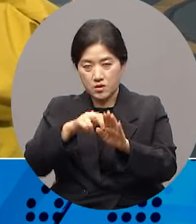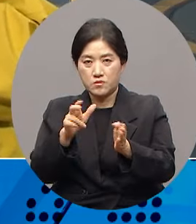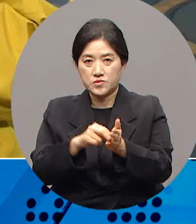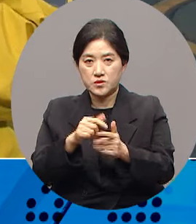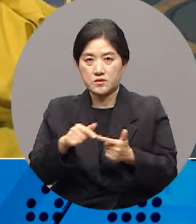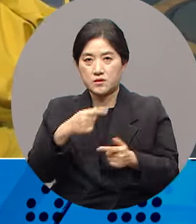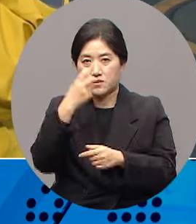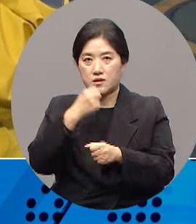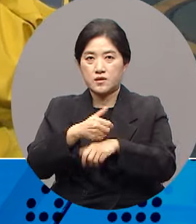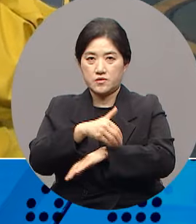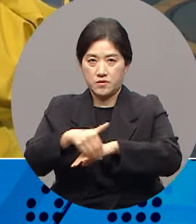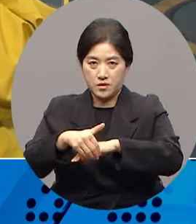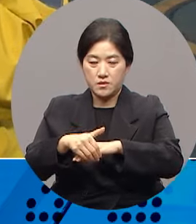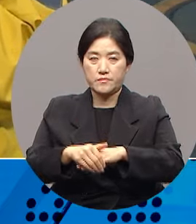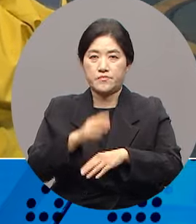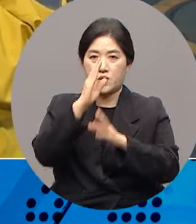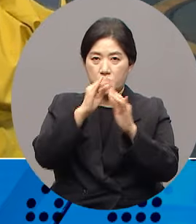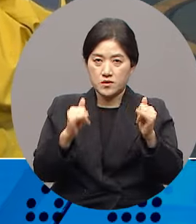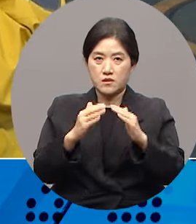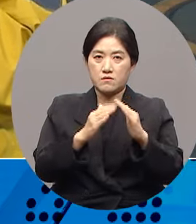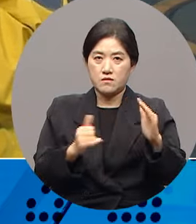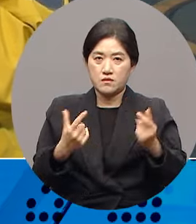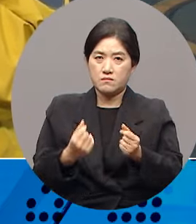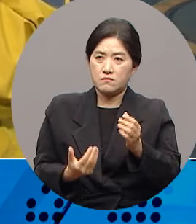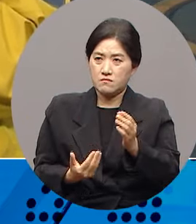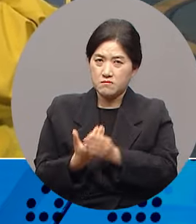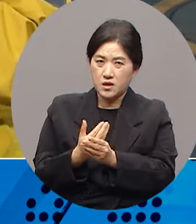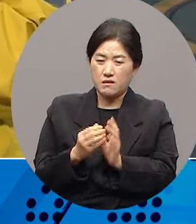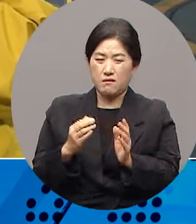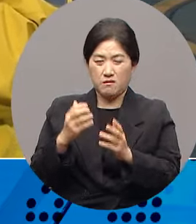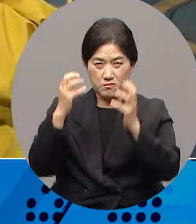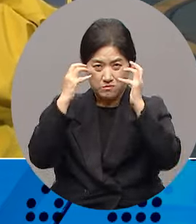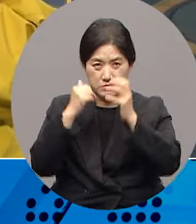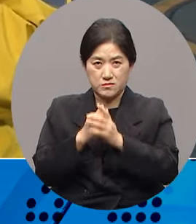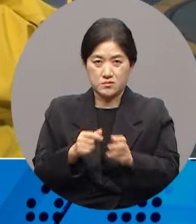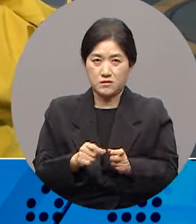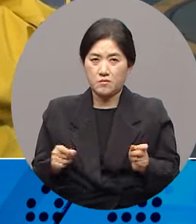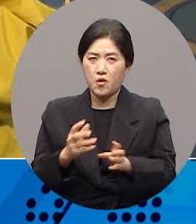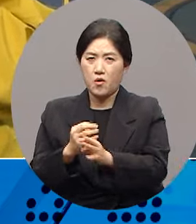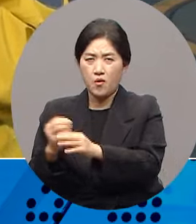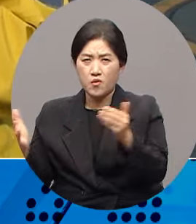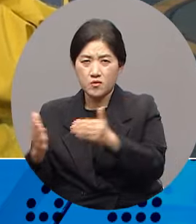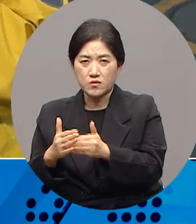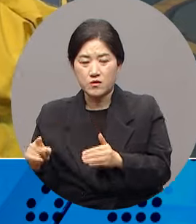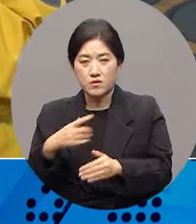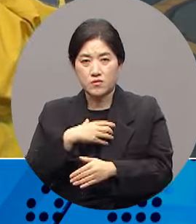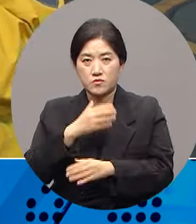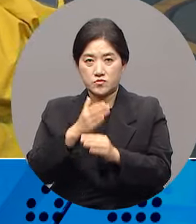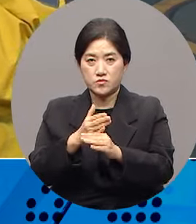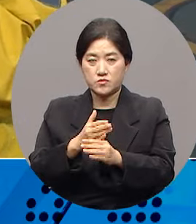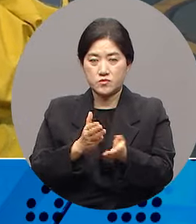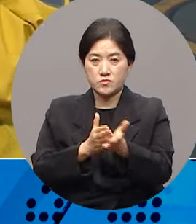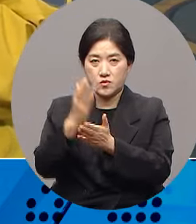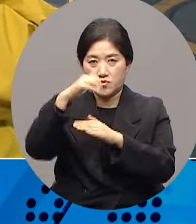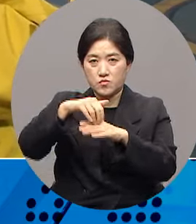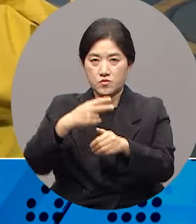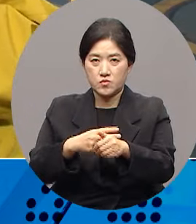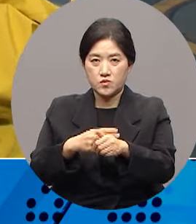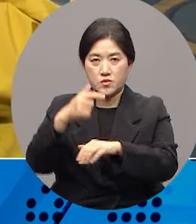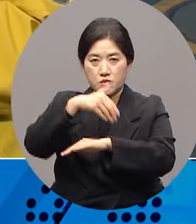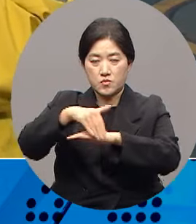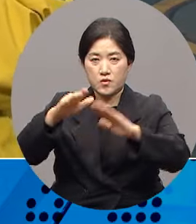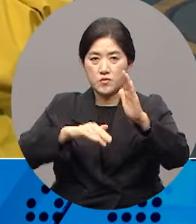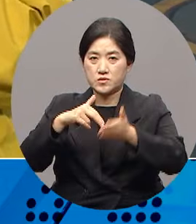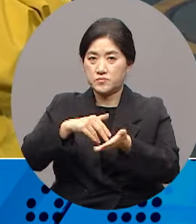아무래도 환자나 그 가족들은 앞으로 이런 상황이 얼마나 이어질지 걱정이 될것 같은데요. 전공의들의 계획이나 공식